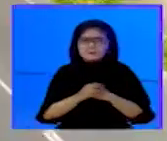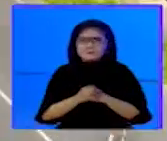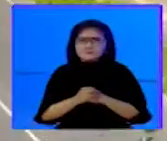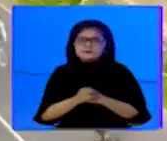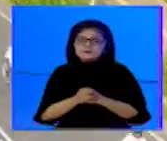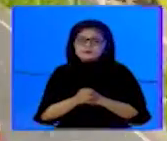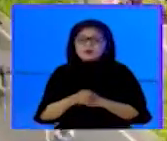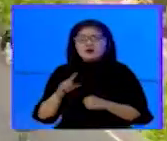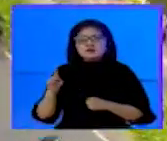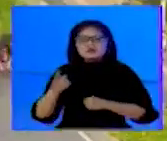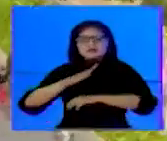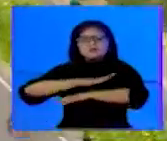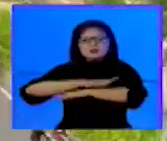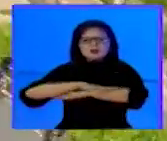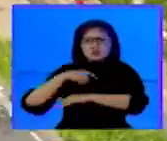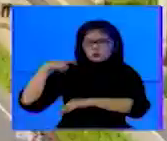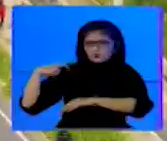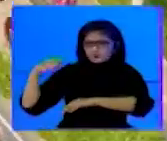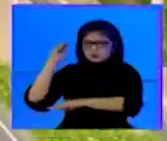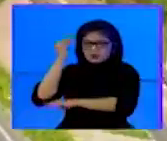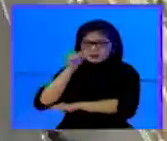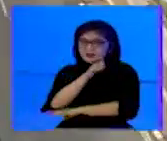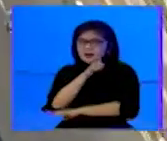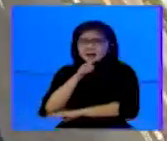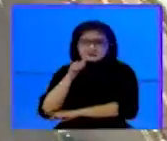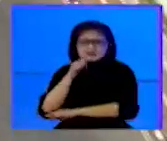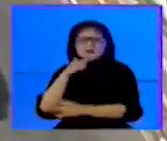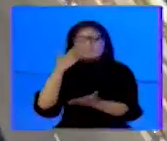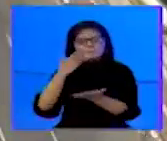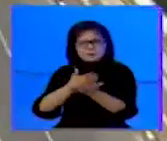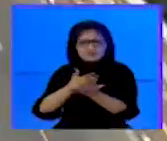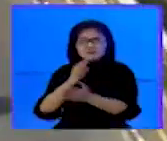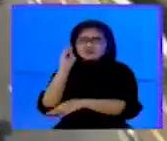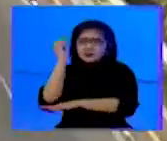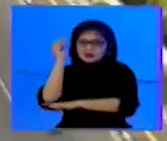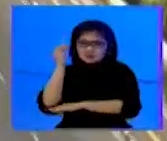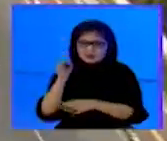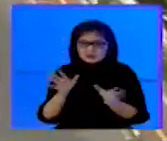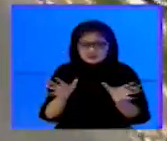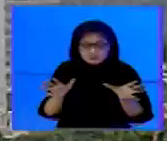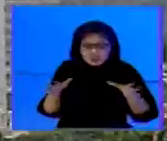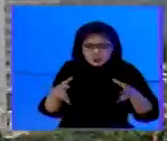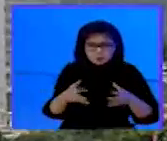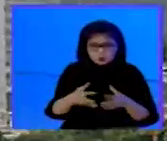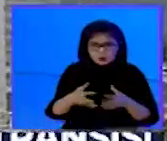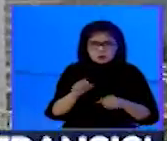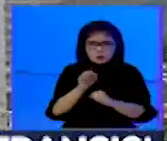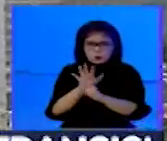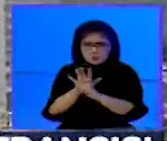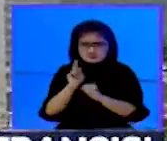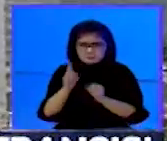Inilah pernyataan Gubernur DKI Jakarta Anies Baswedan yang menegaskan Jakarta dikepung kasus COVID-19 klaster perkantoran.